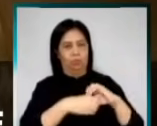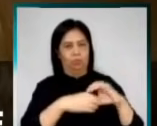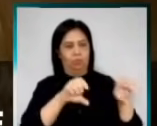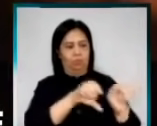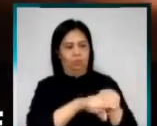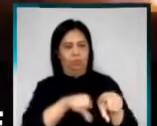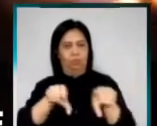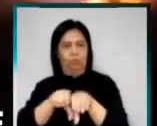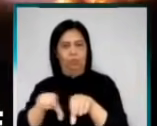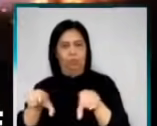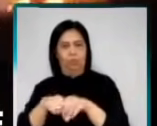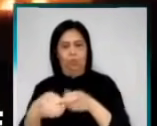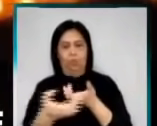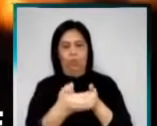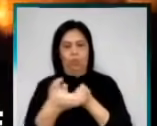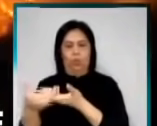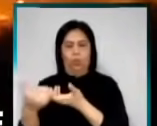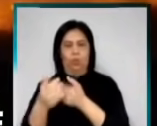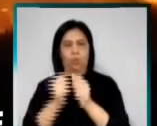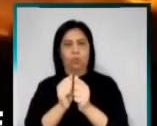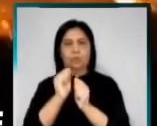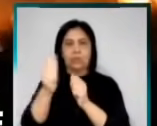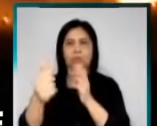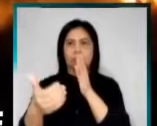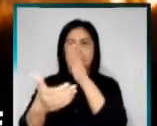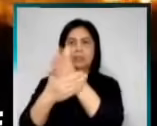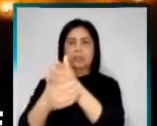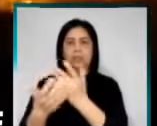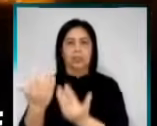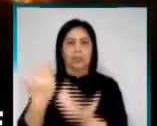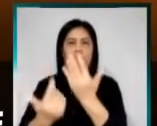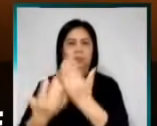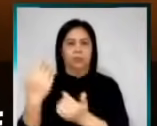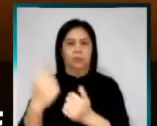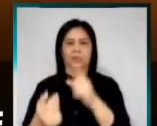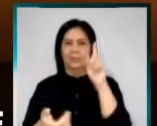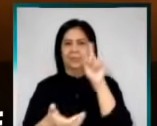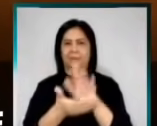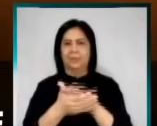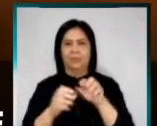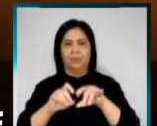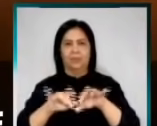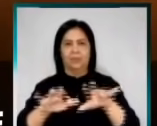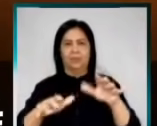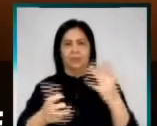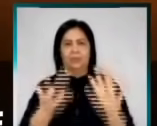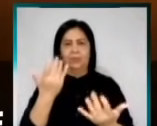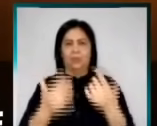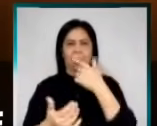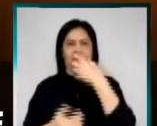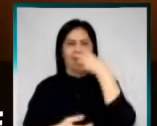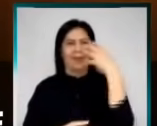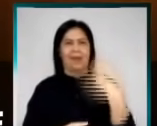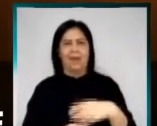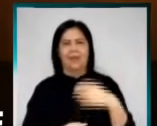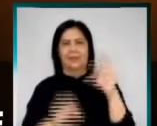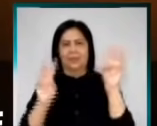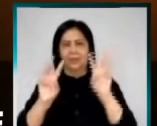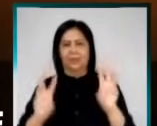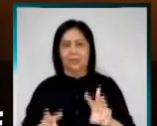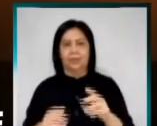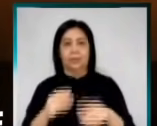fire hose para maabot ng tubig ang apoy. Pinaniniwala ang kumalat ang sunog dahil sa init ng panahon. Umabot ng